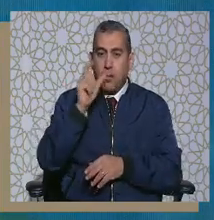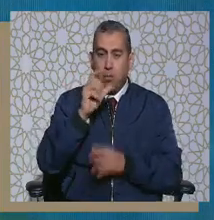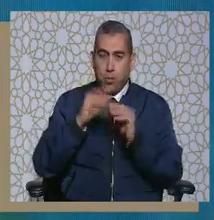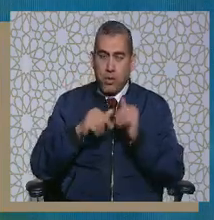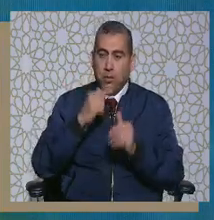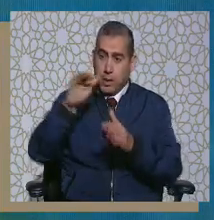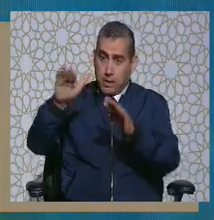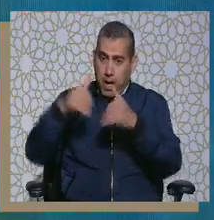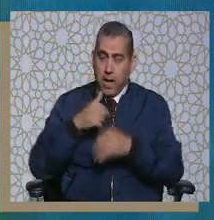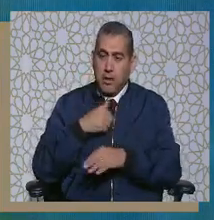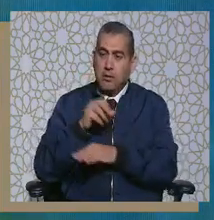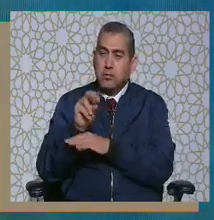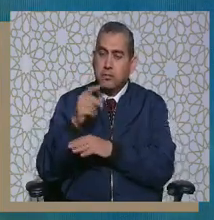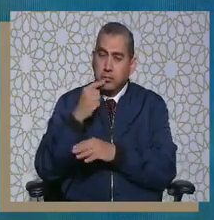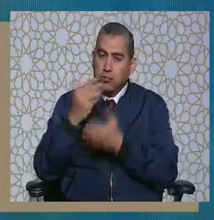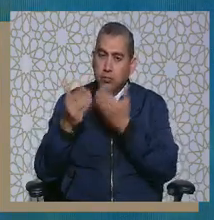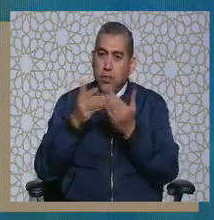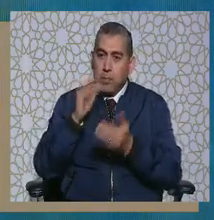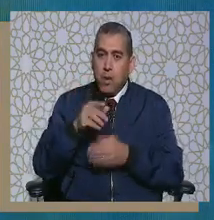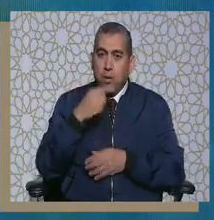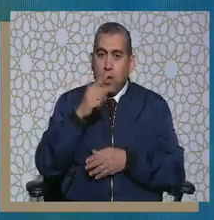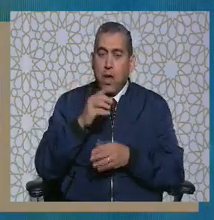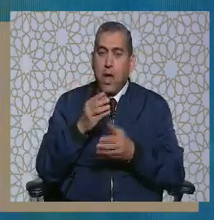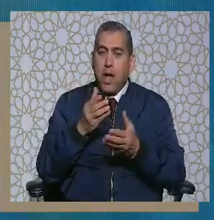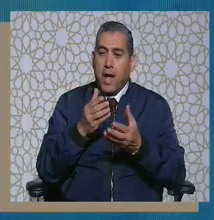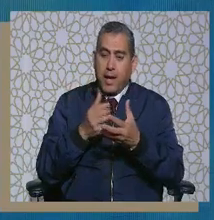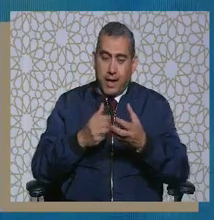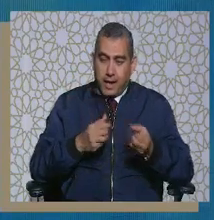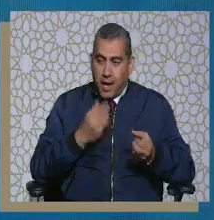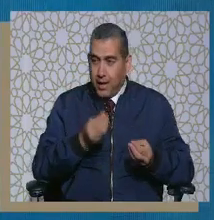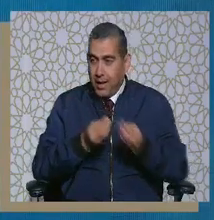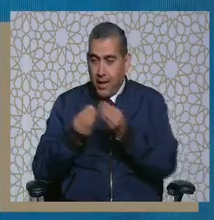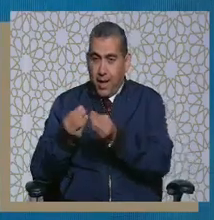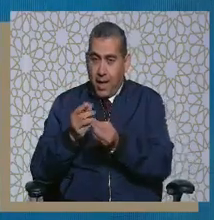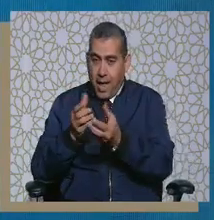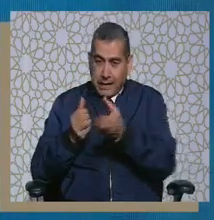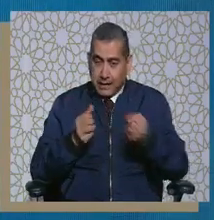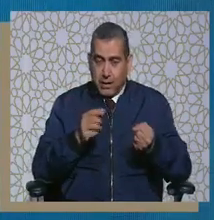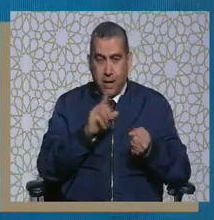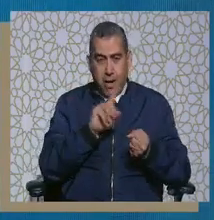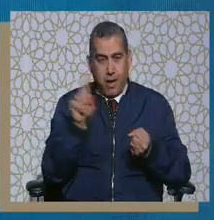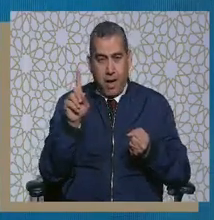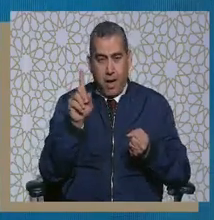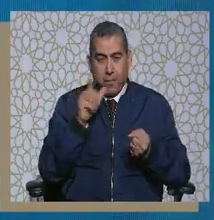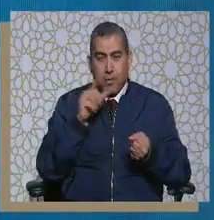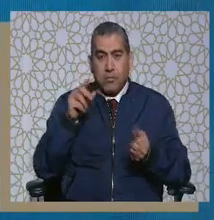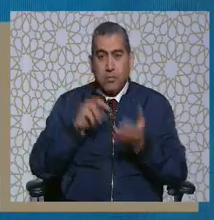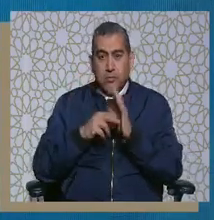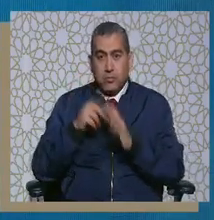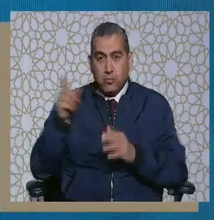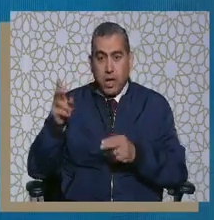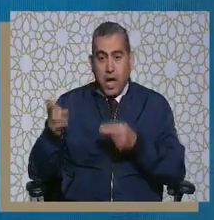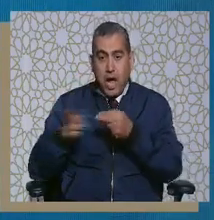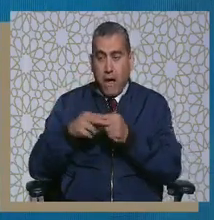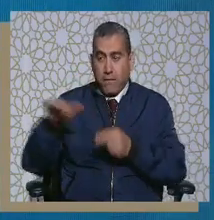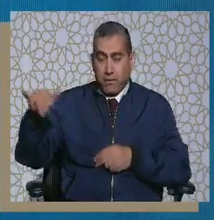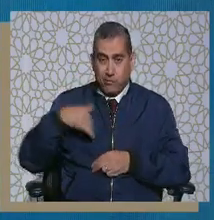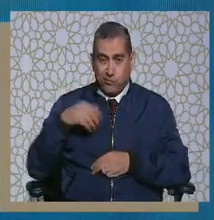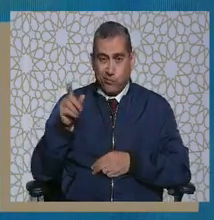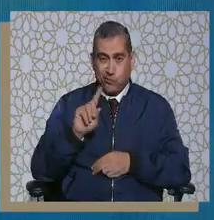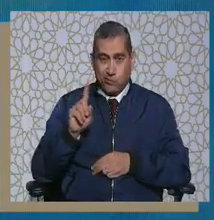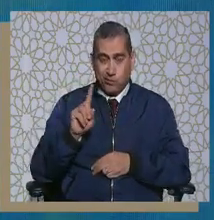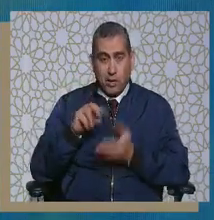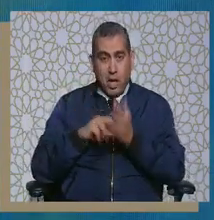فما تخليهوش ما تمنعوش عنه الكلام ده اما لو هو رفض رفض ان هو يجي فايه اللي